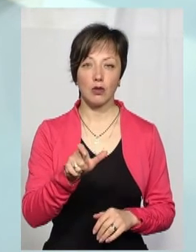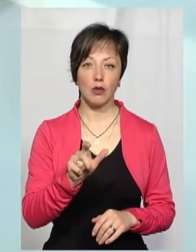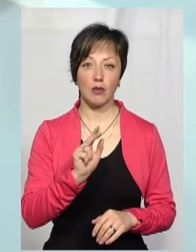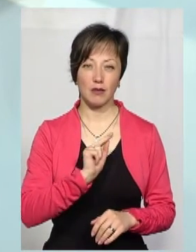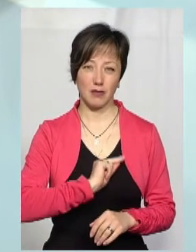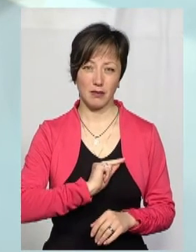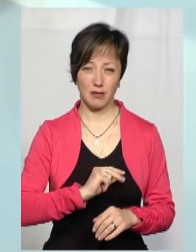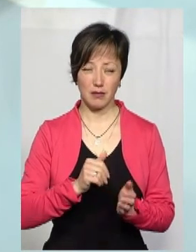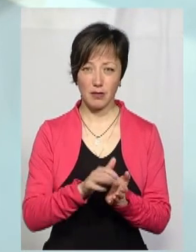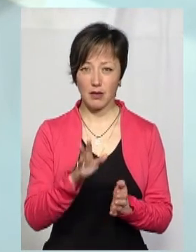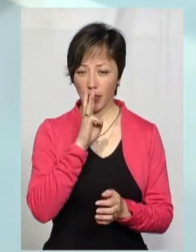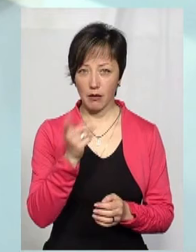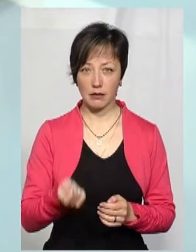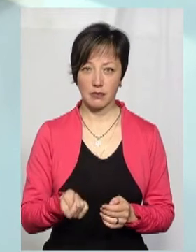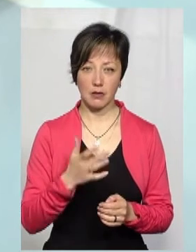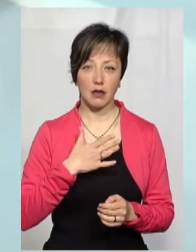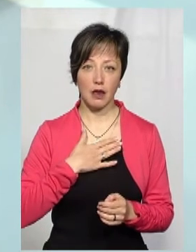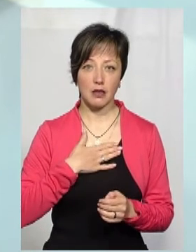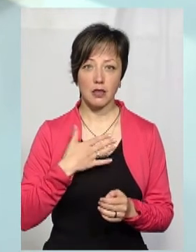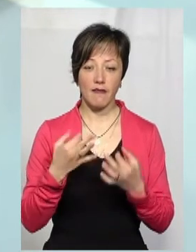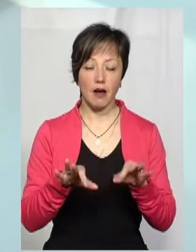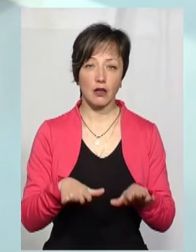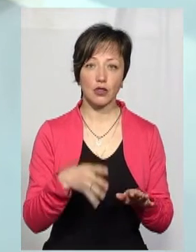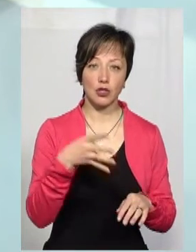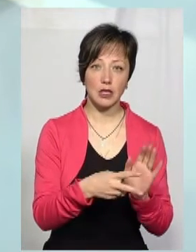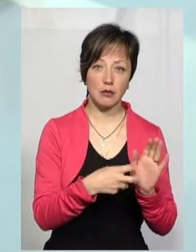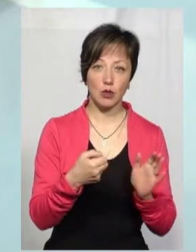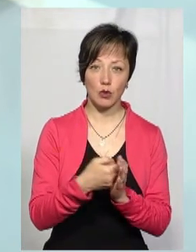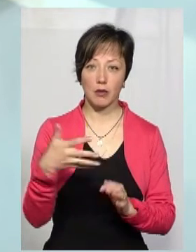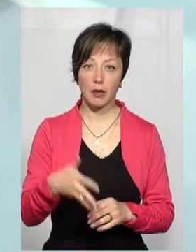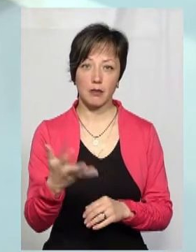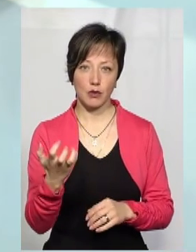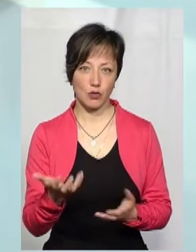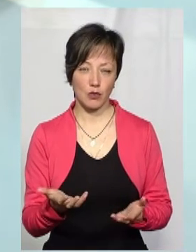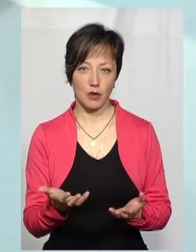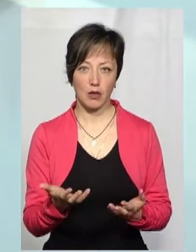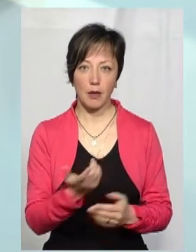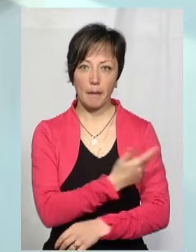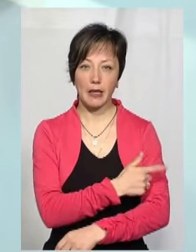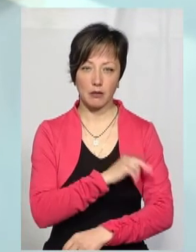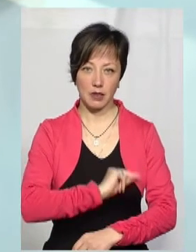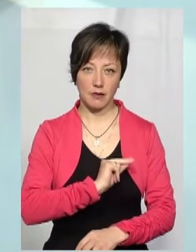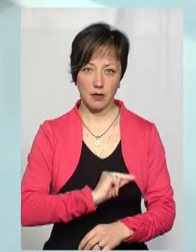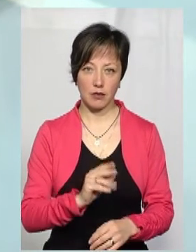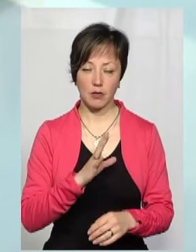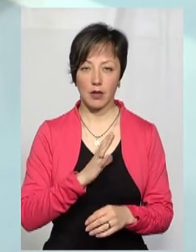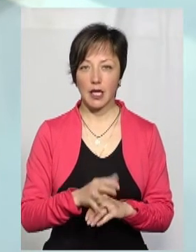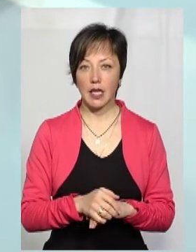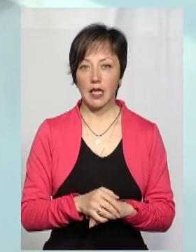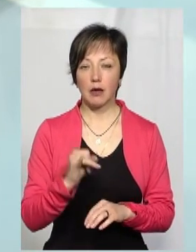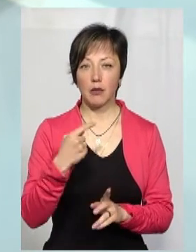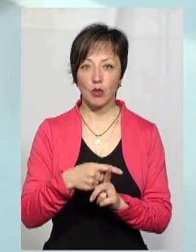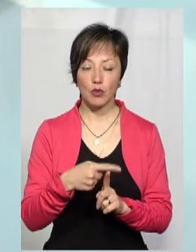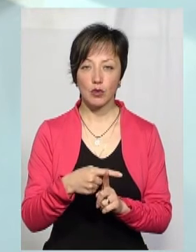з низькою заробітною платою, бо, по суті, наші вакансії – це від 4700 до 5500. От тих медичних працівників, які були. Ну і